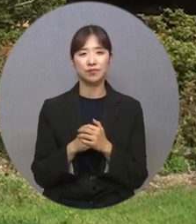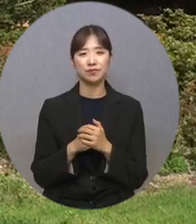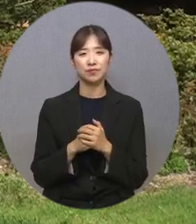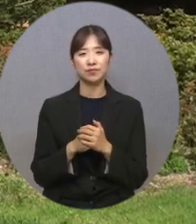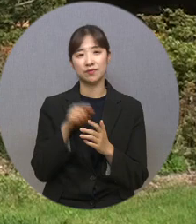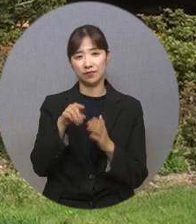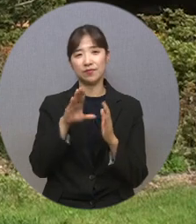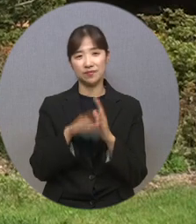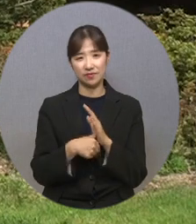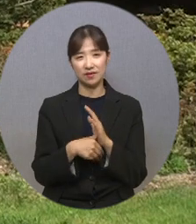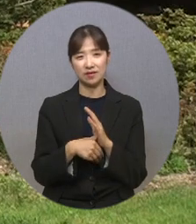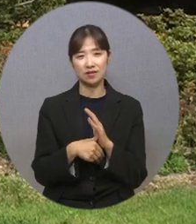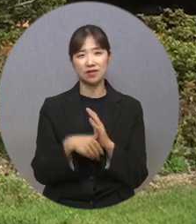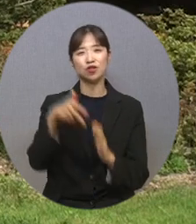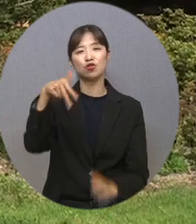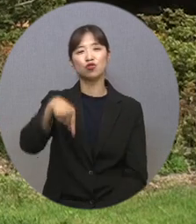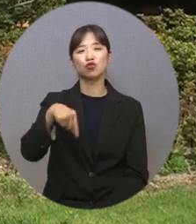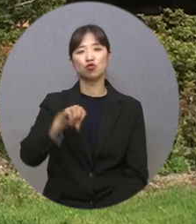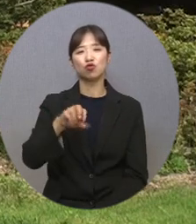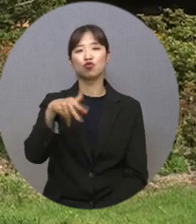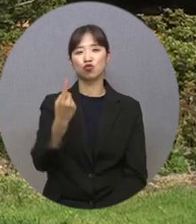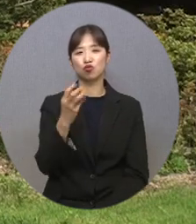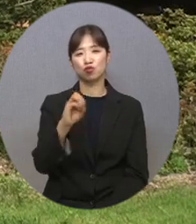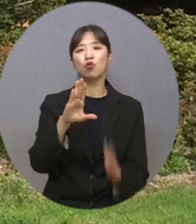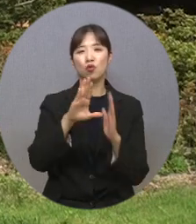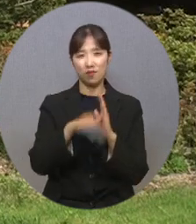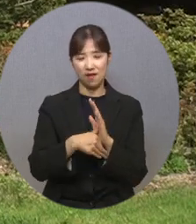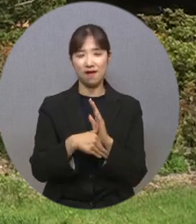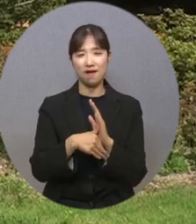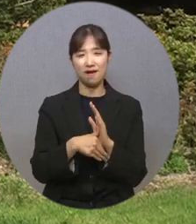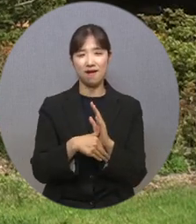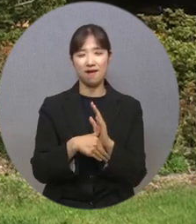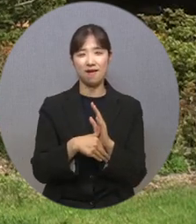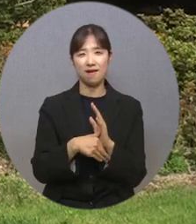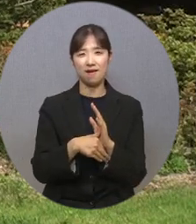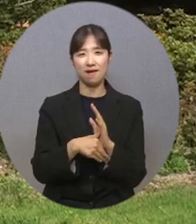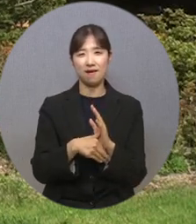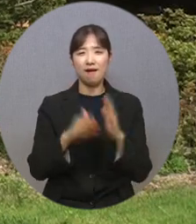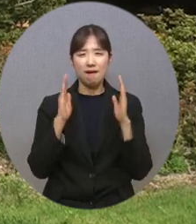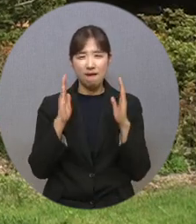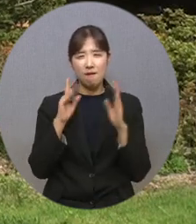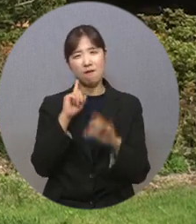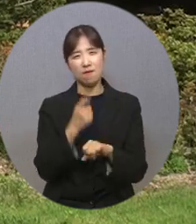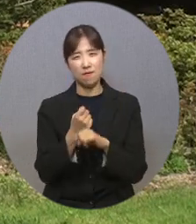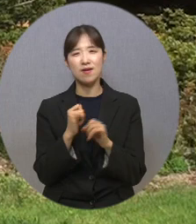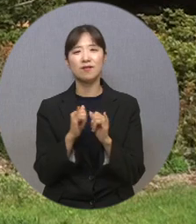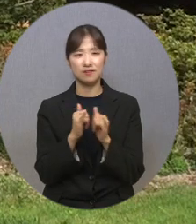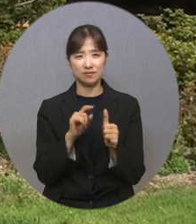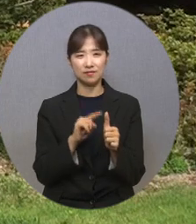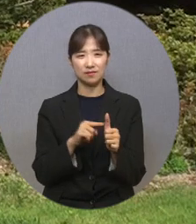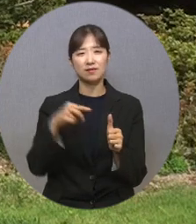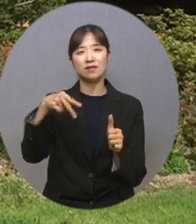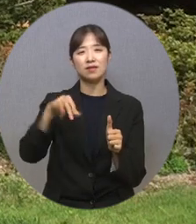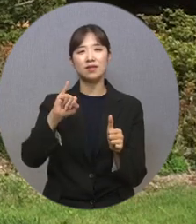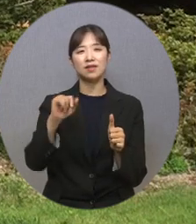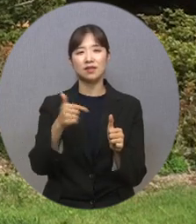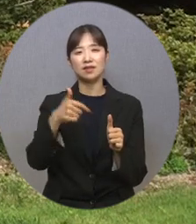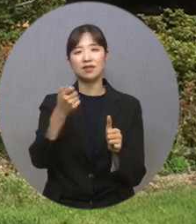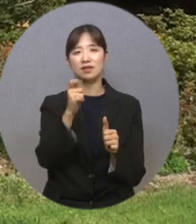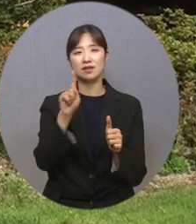그 당시 중종 때입니다. 중종 때 그 학자인데요. 신광한 씨라는